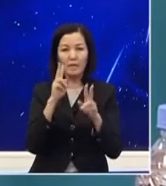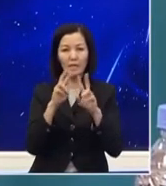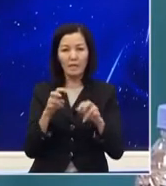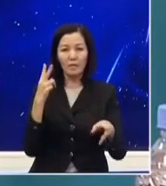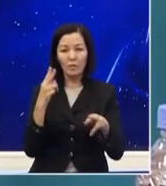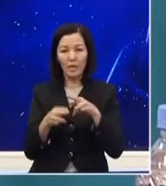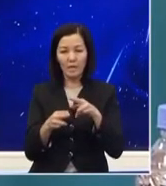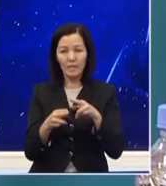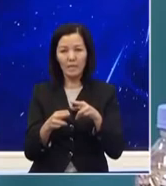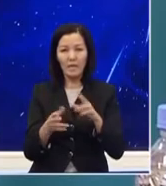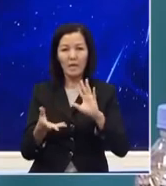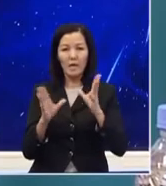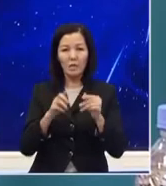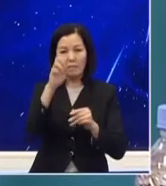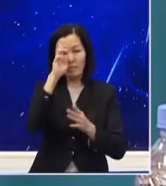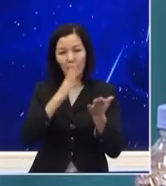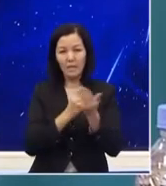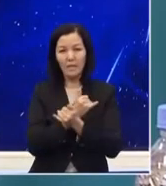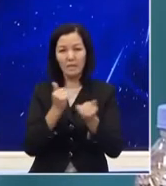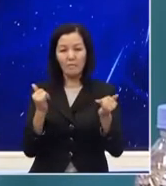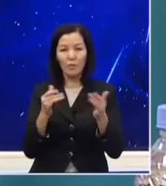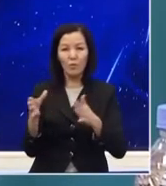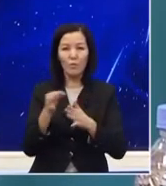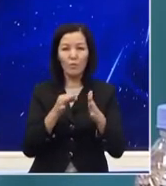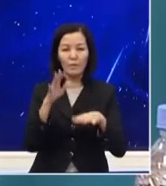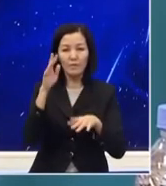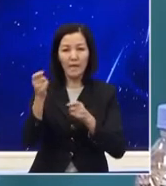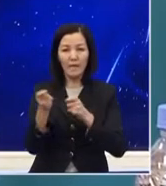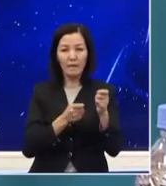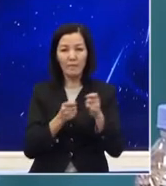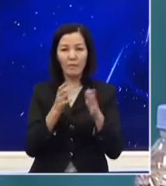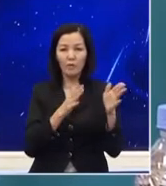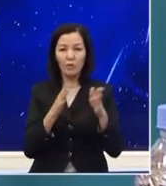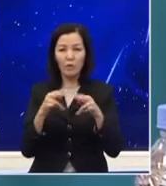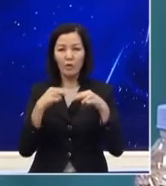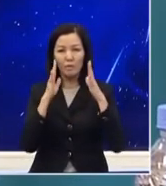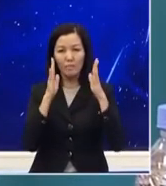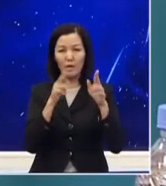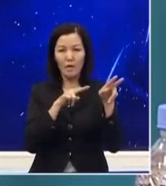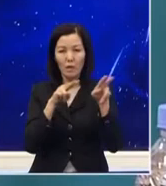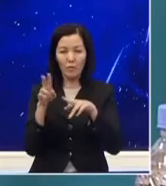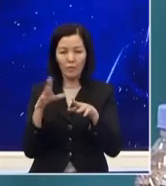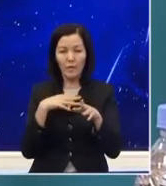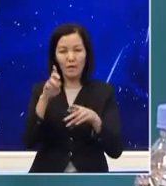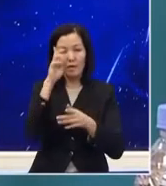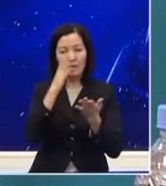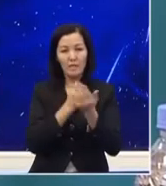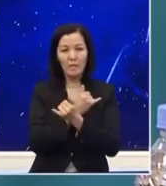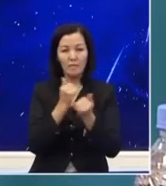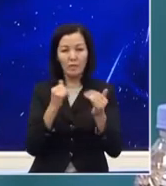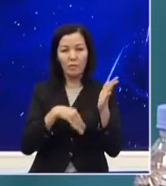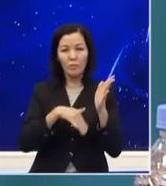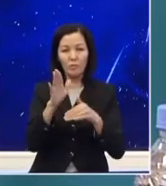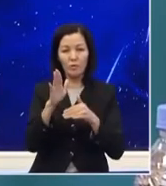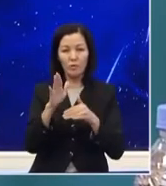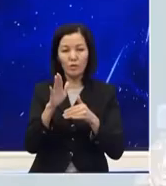Жалпы мемлекеттік қызмет көрсету мәселелері облыс әкімдігінің тұрақты бақылауында, мемлекеттік қызмет көрсету сапасын